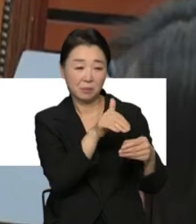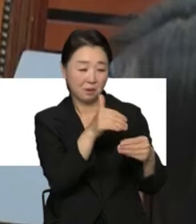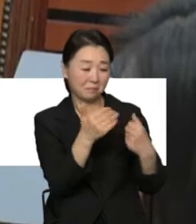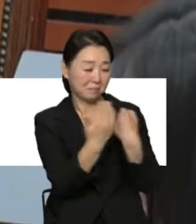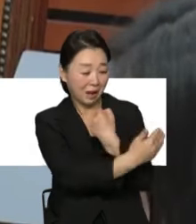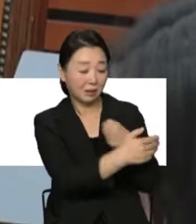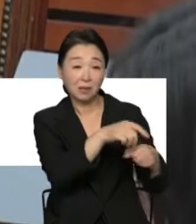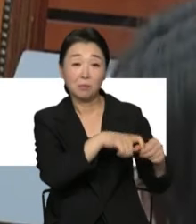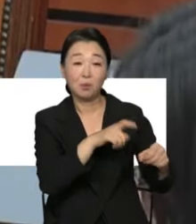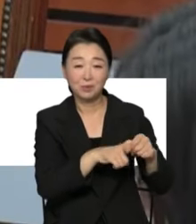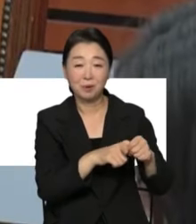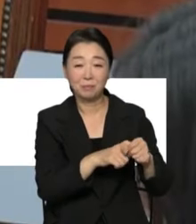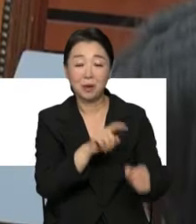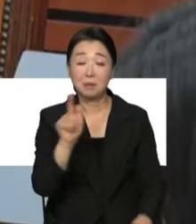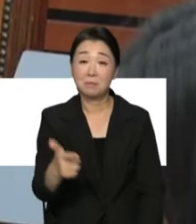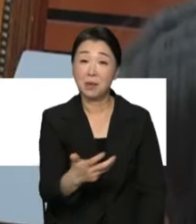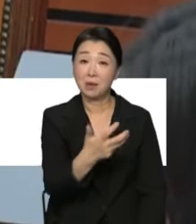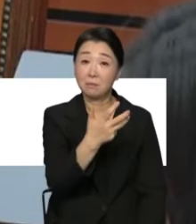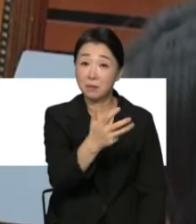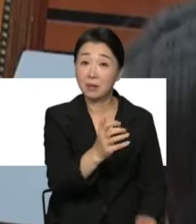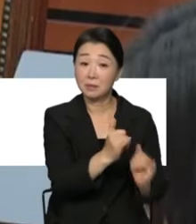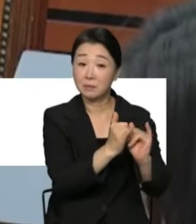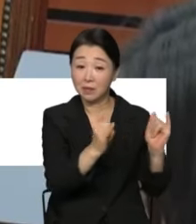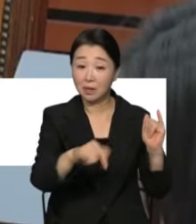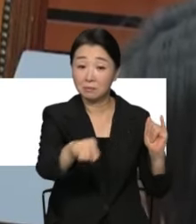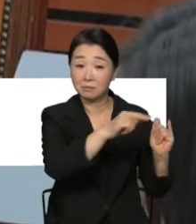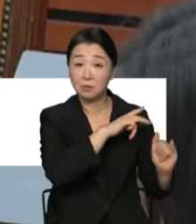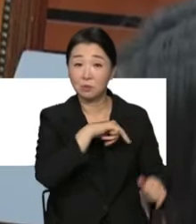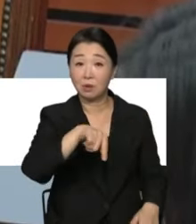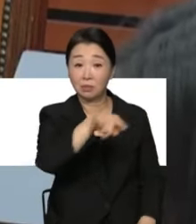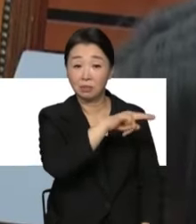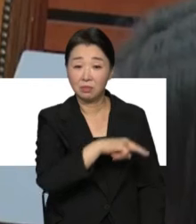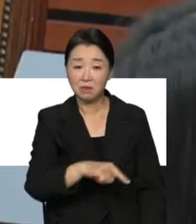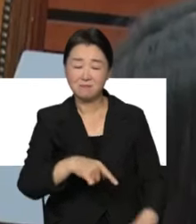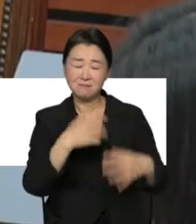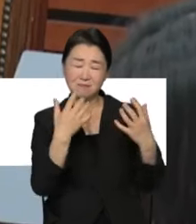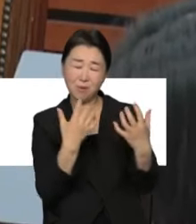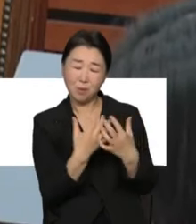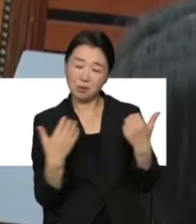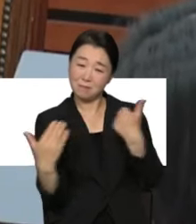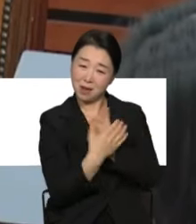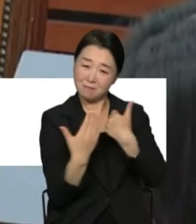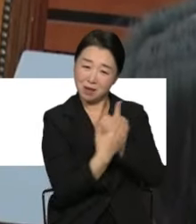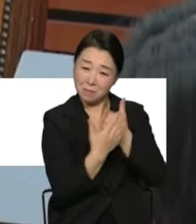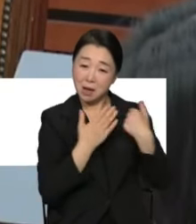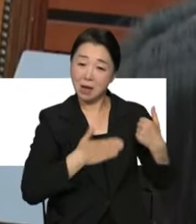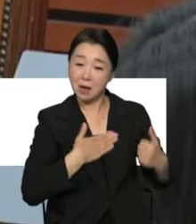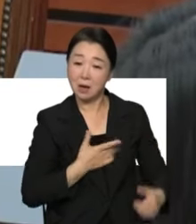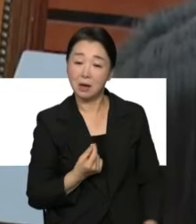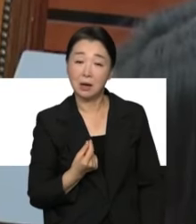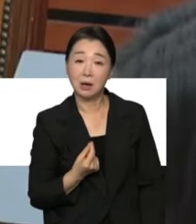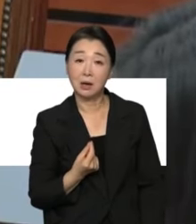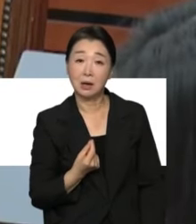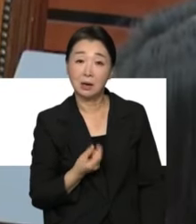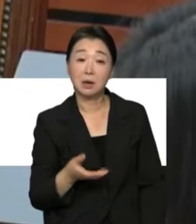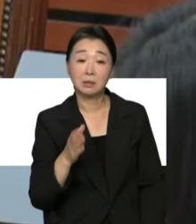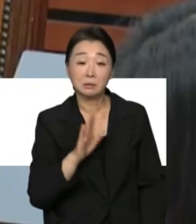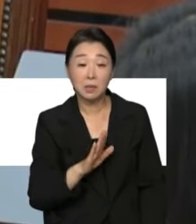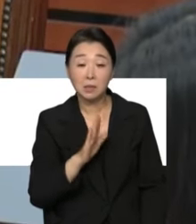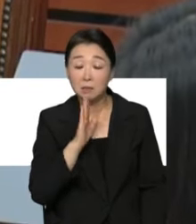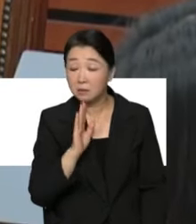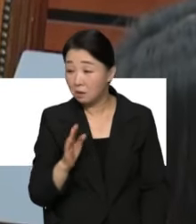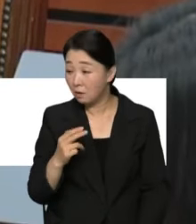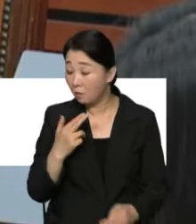총력적으로 180명에 다다르는 민주당 의원들이 총력전을 벌이는 건 알겠지만 실체도 있지 않은,